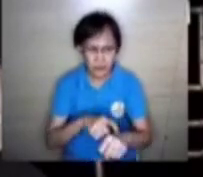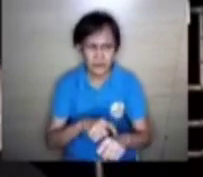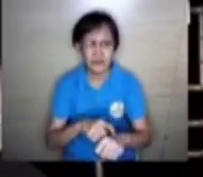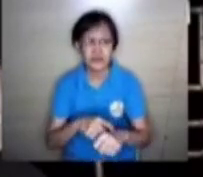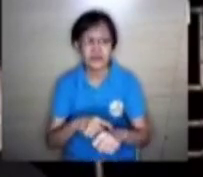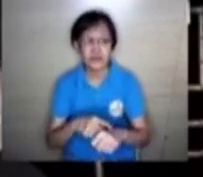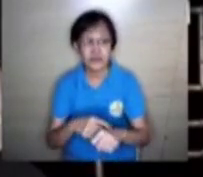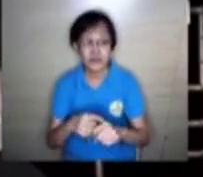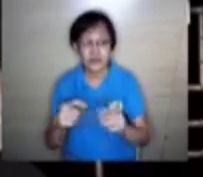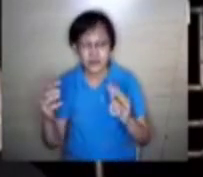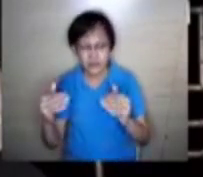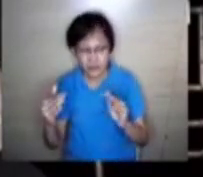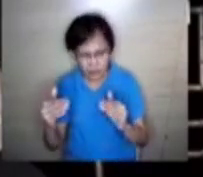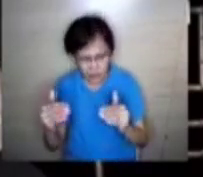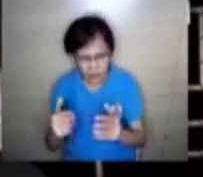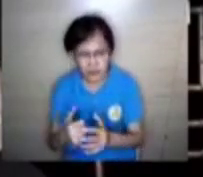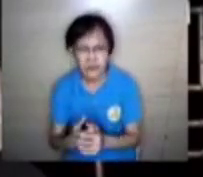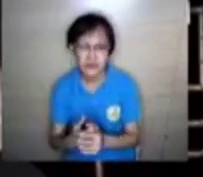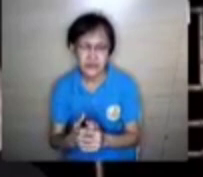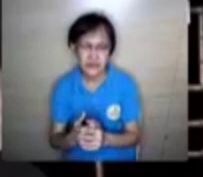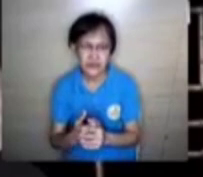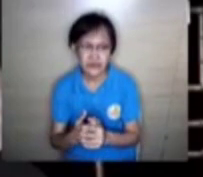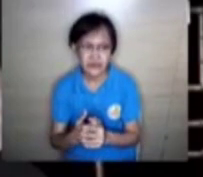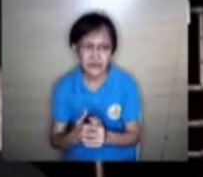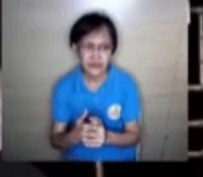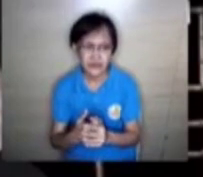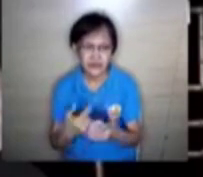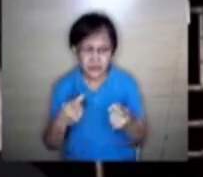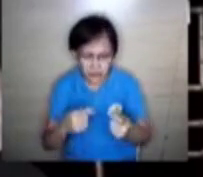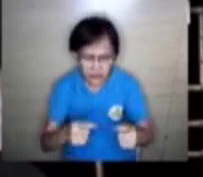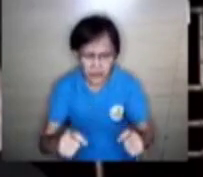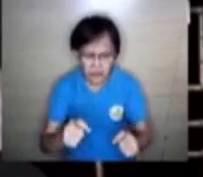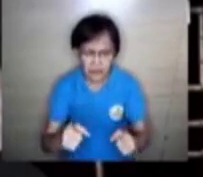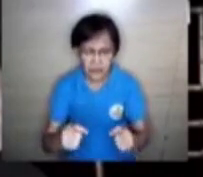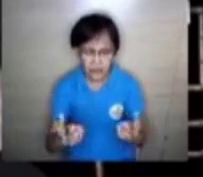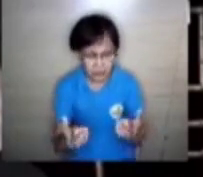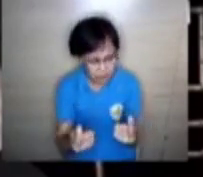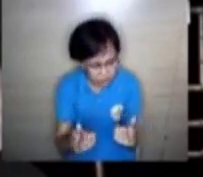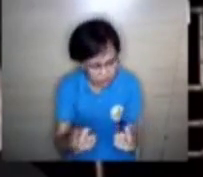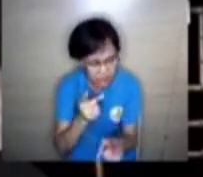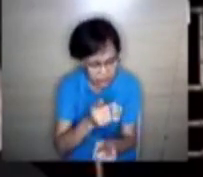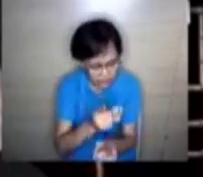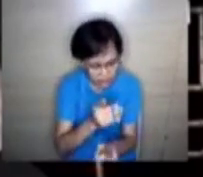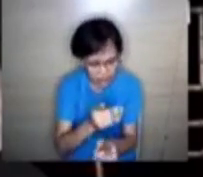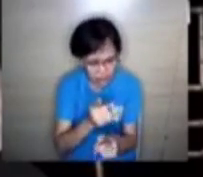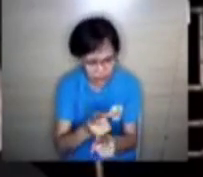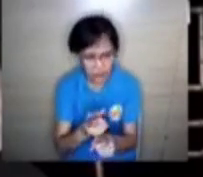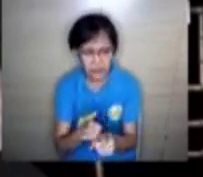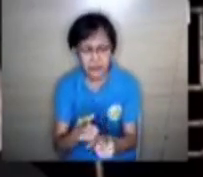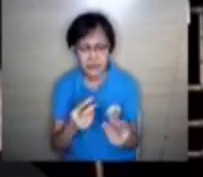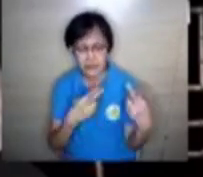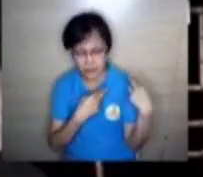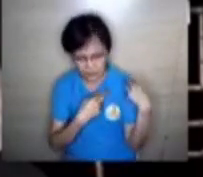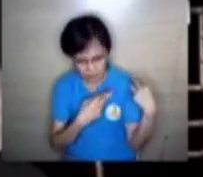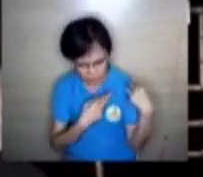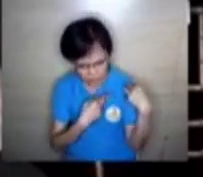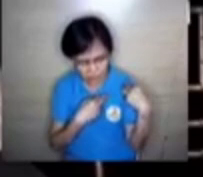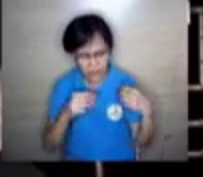sa finance committee, basta't ginagawa niyo ang lahat base sa inyong paninindigan at